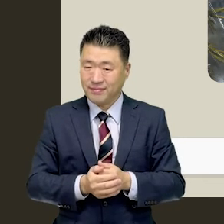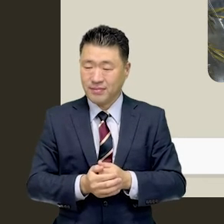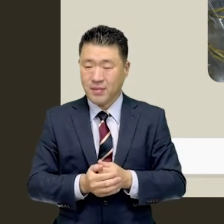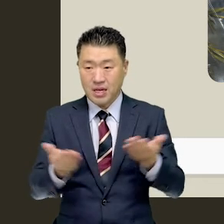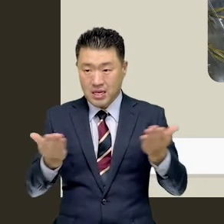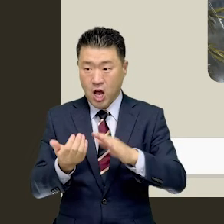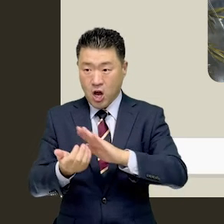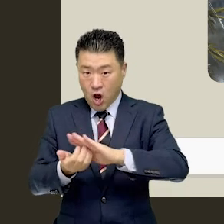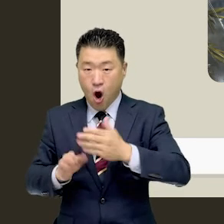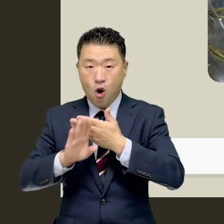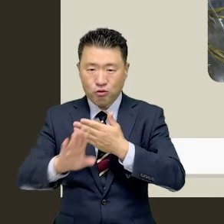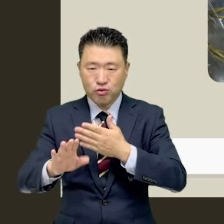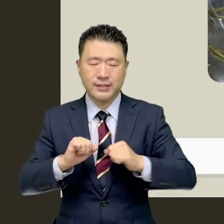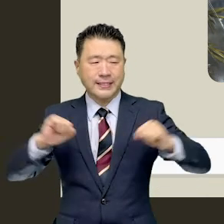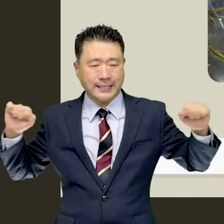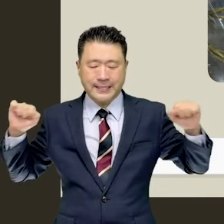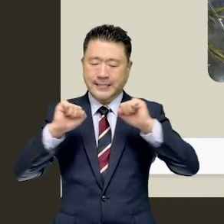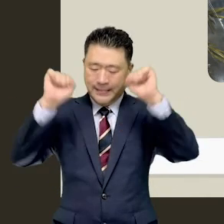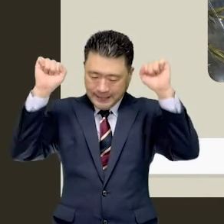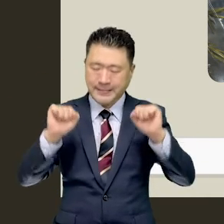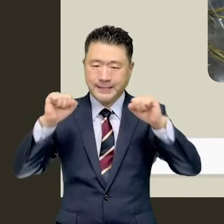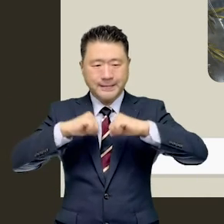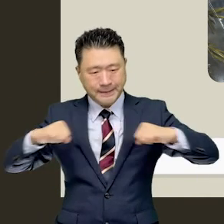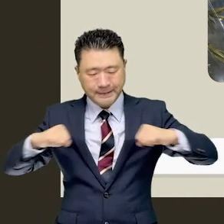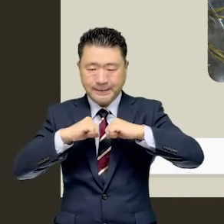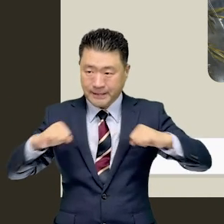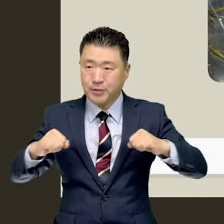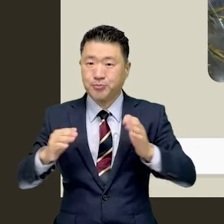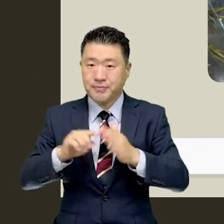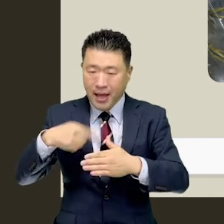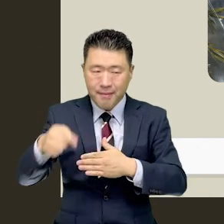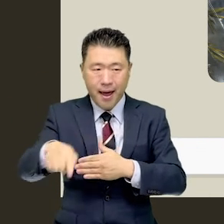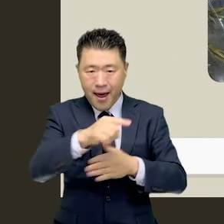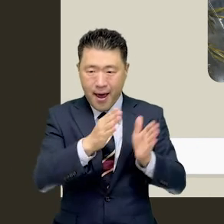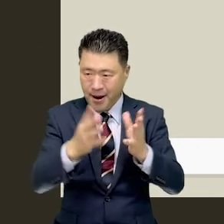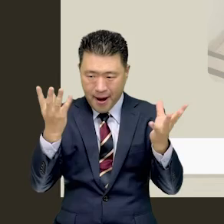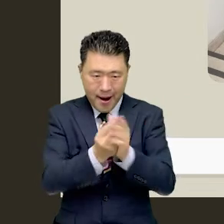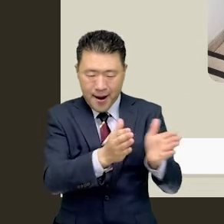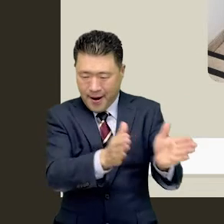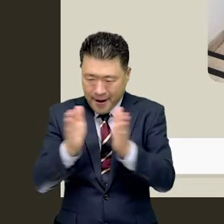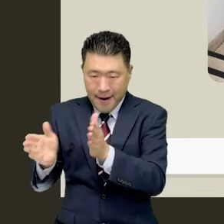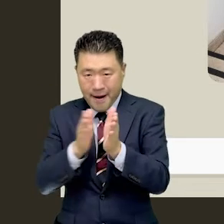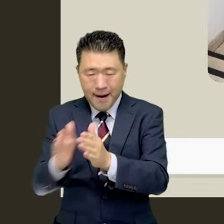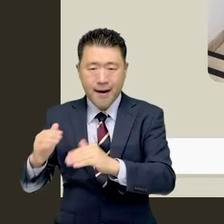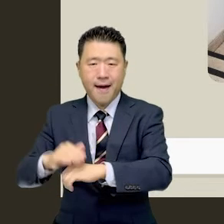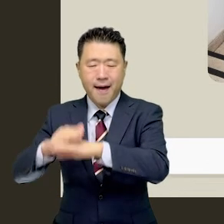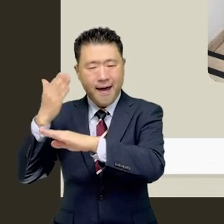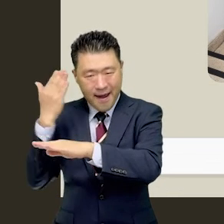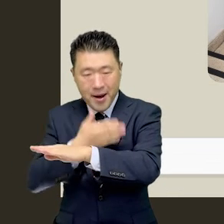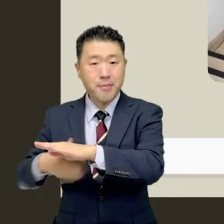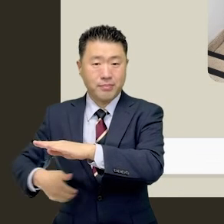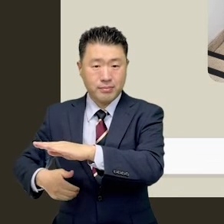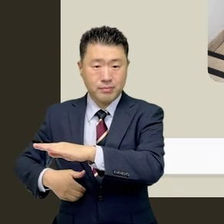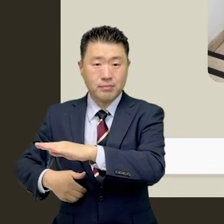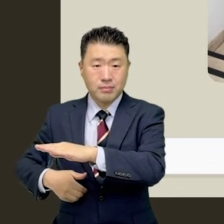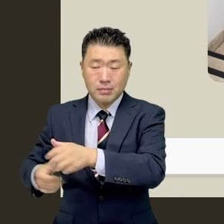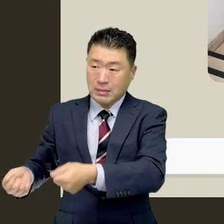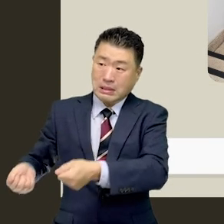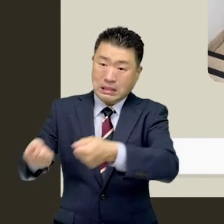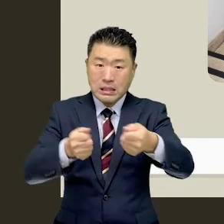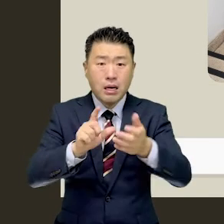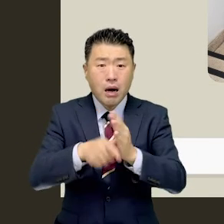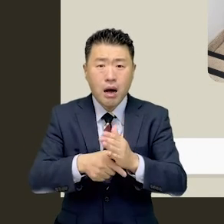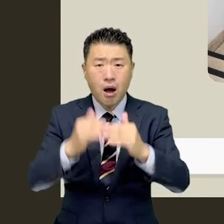후에 스트레칭을 하고 작업 후에 주변을 정리정돈합니다. 인력 운반 작업 중 계단 이동